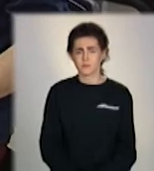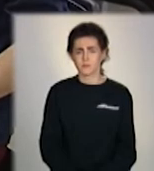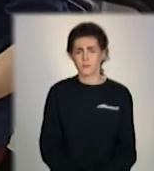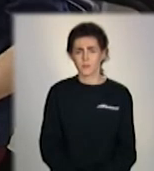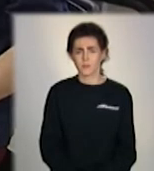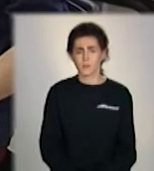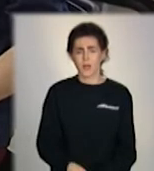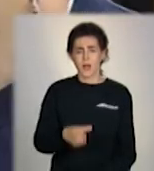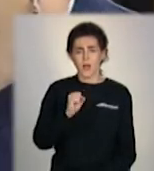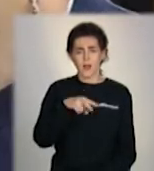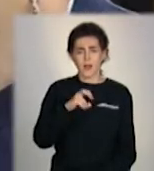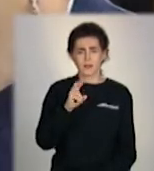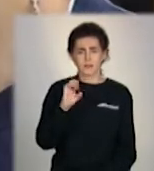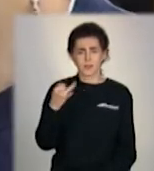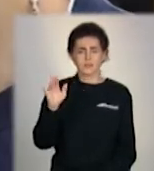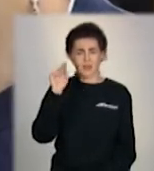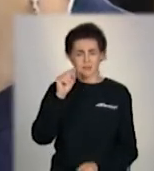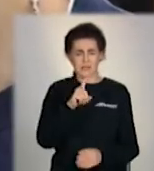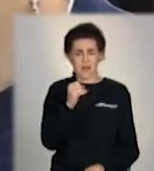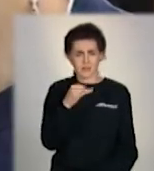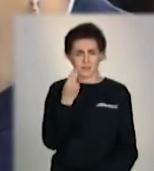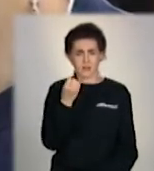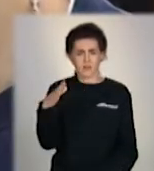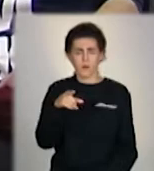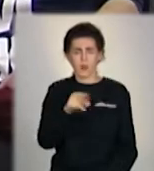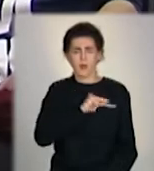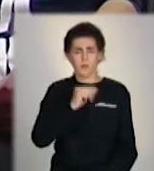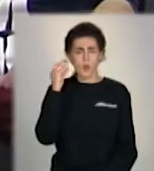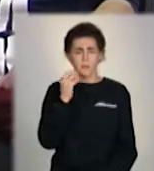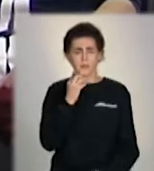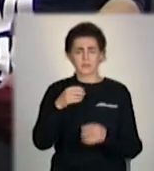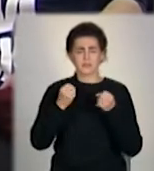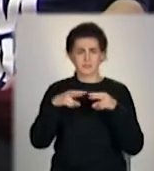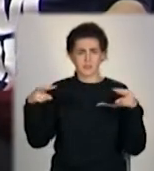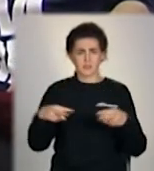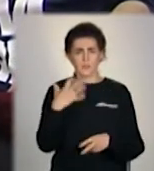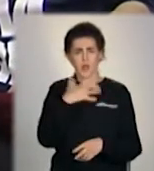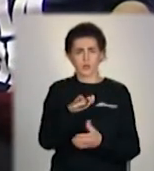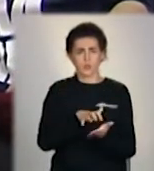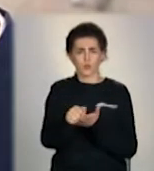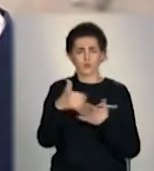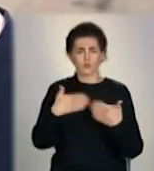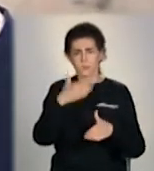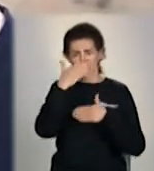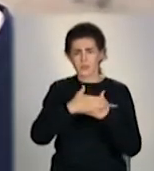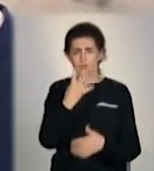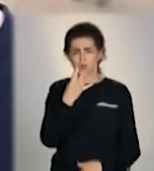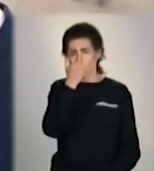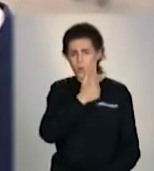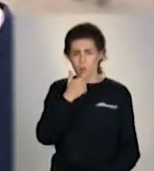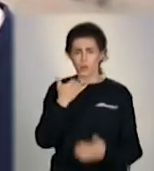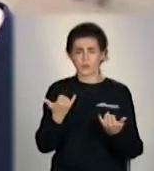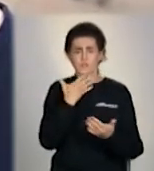Олексій Зайцев працює на комбінаті «Азосталь» оператором посту управління гарячої прокатки вже 4 роки. Нині хлопець підвищив